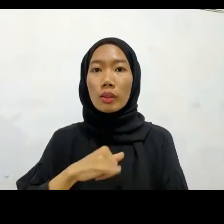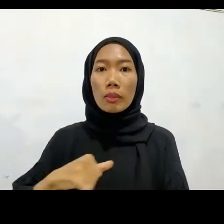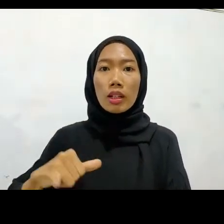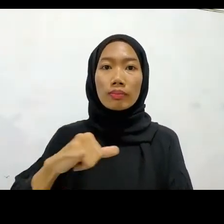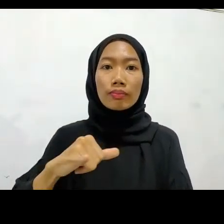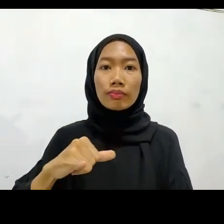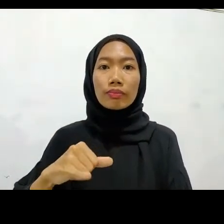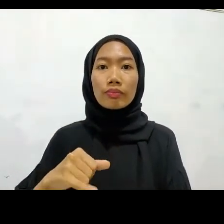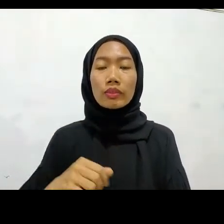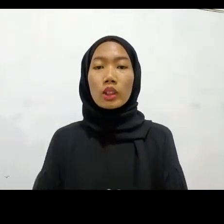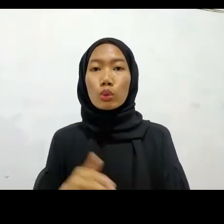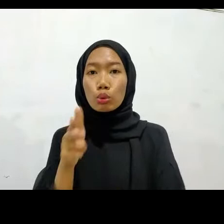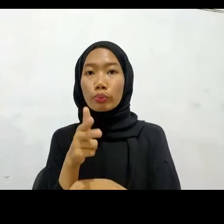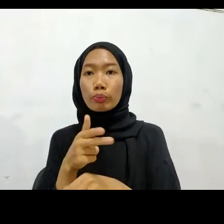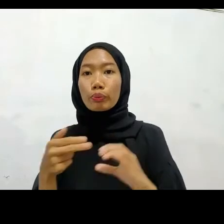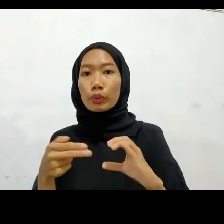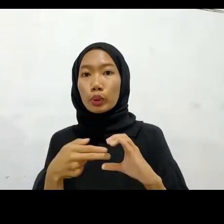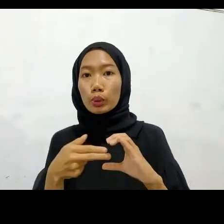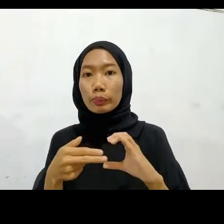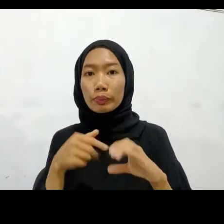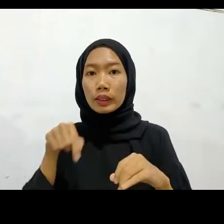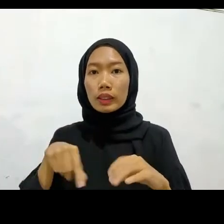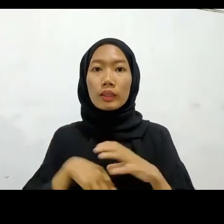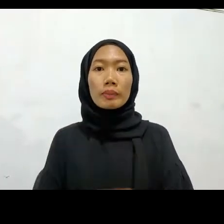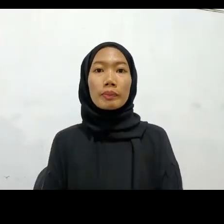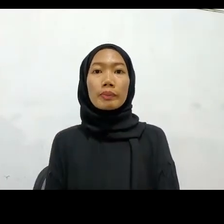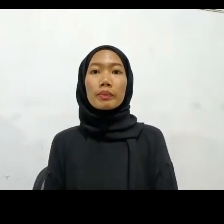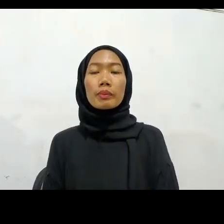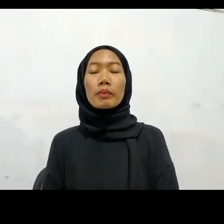Halo Mas Eka.